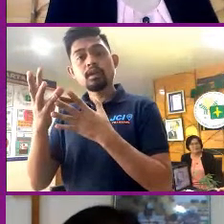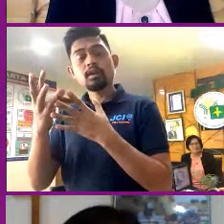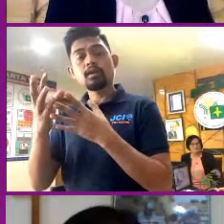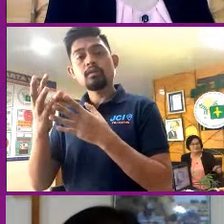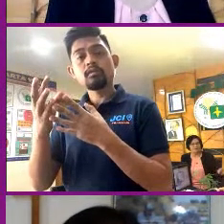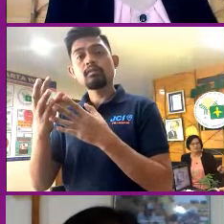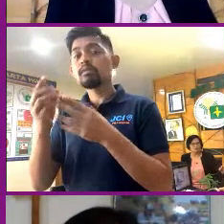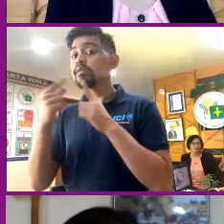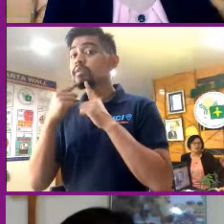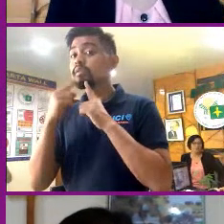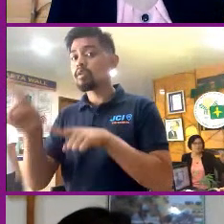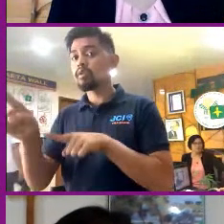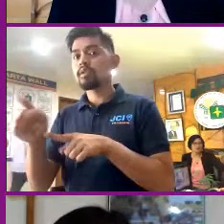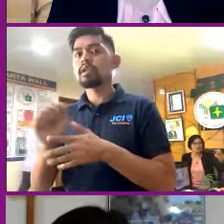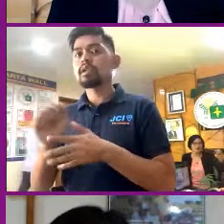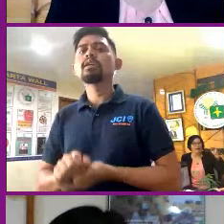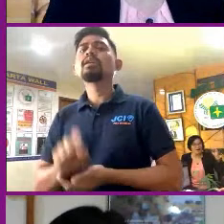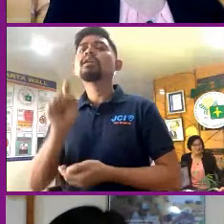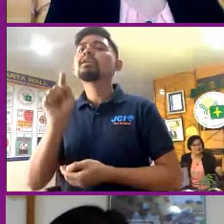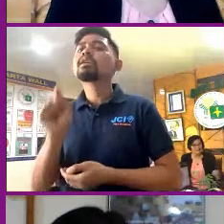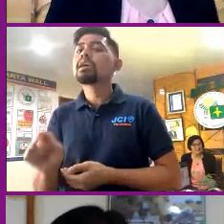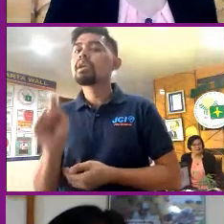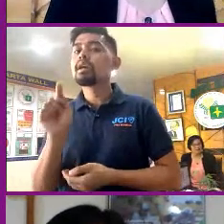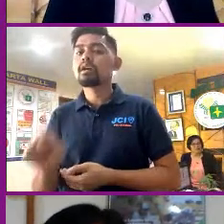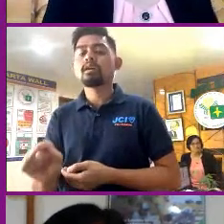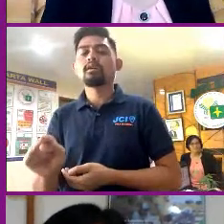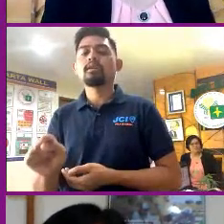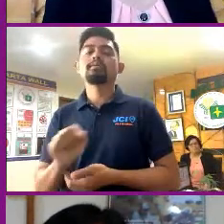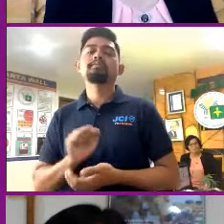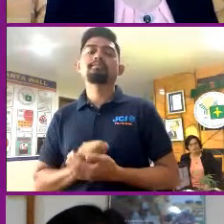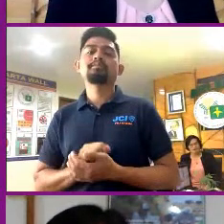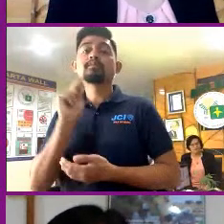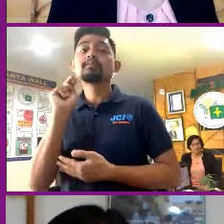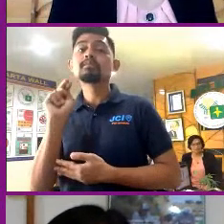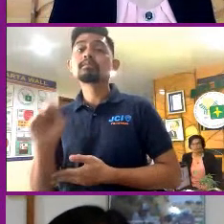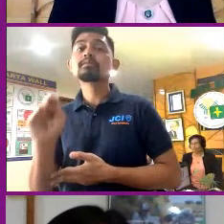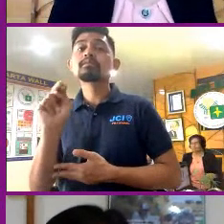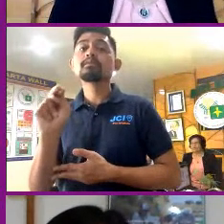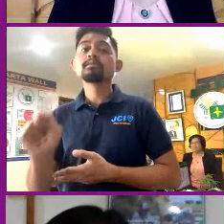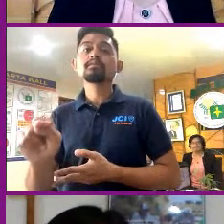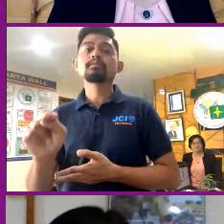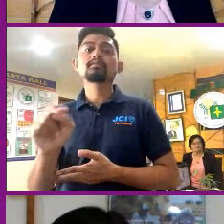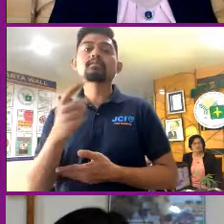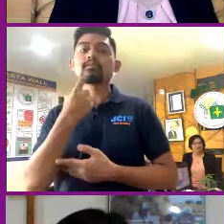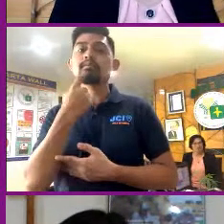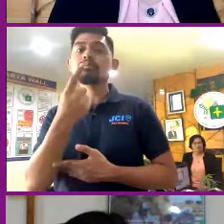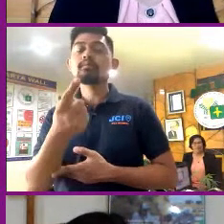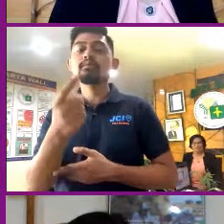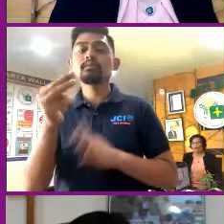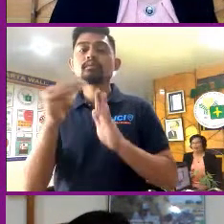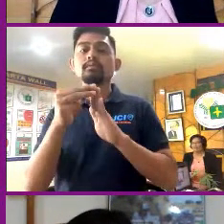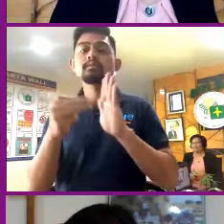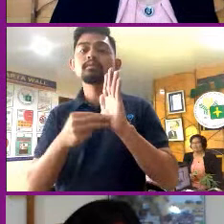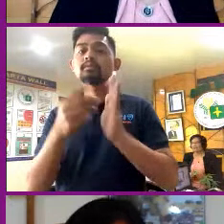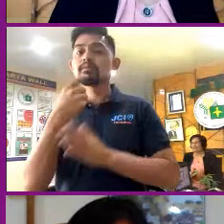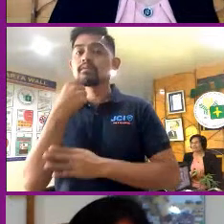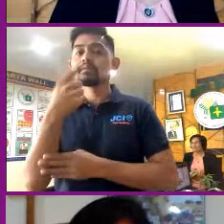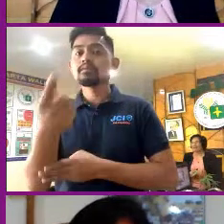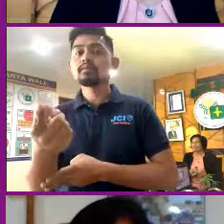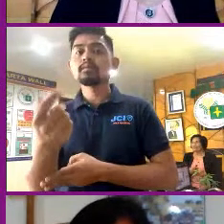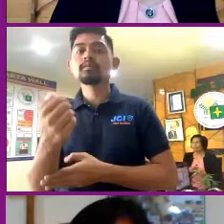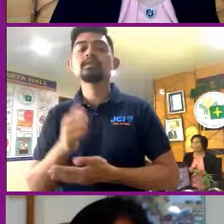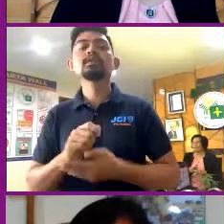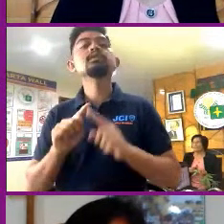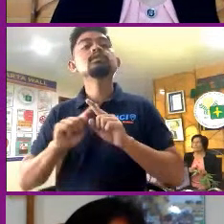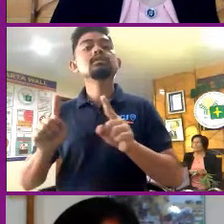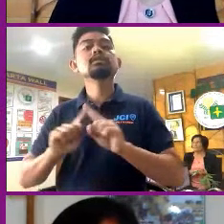Hindi ka yan gusto na ito lang lahat. And sa memorandum case, iba-iba kasi ng